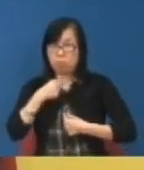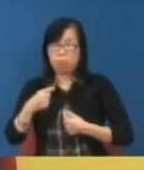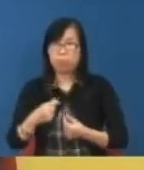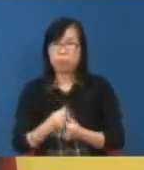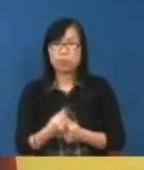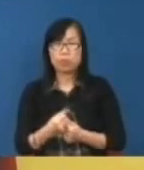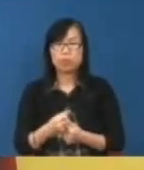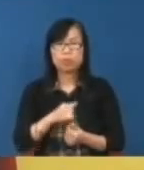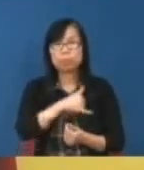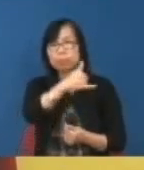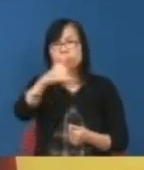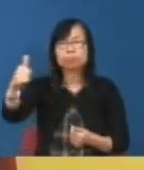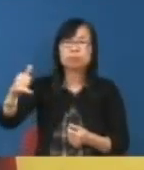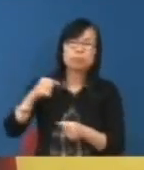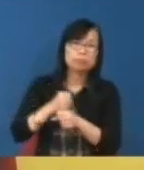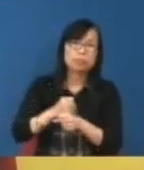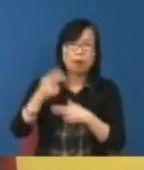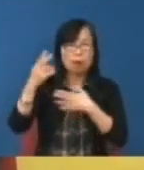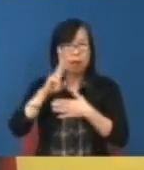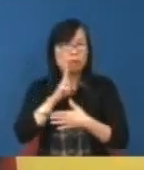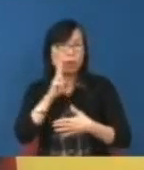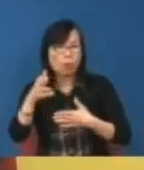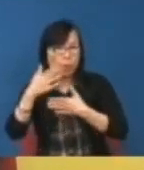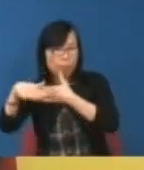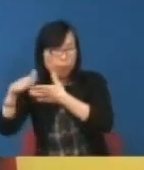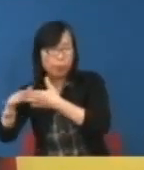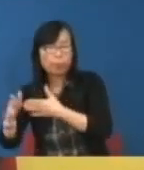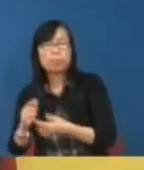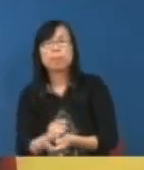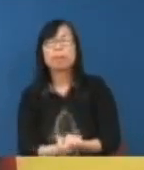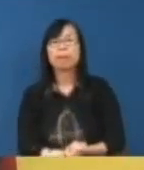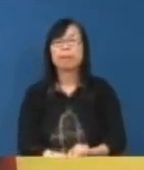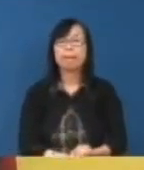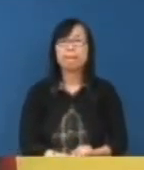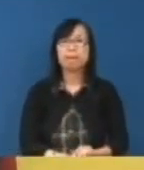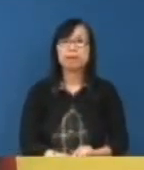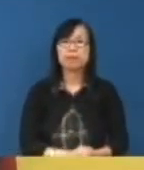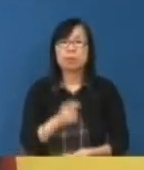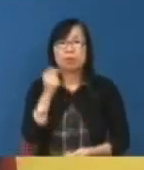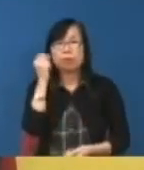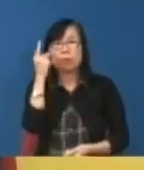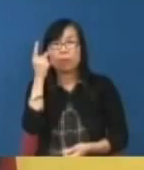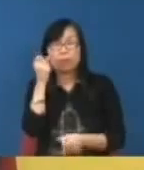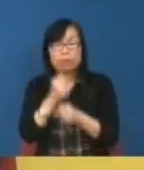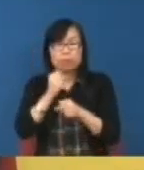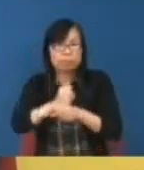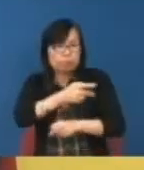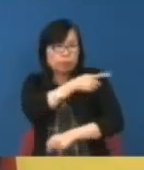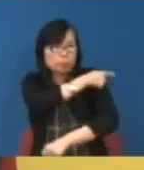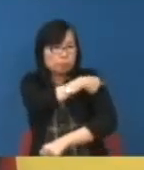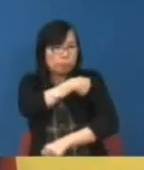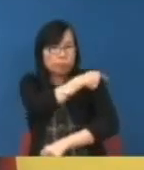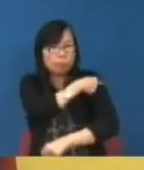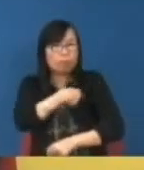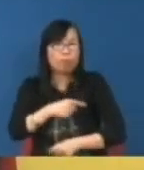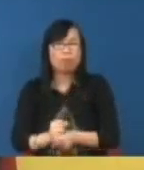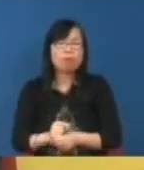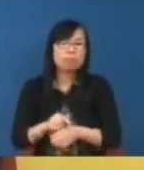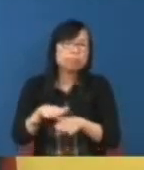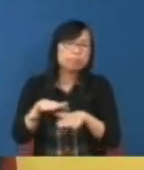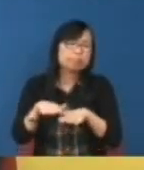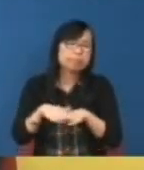接咗嚟做咧，佢亦都大量外判啦，咁即係令到喺原來做保安同埋清潔嘅人咧，更加個工作更加唔穩